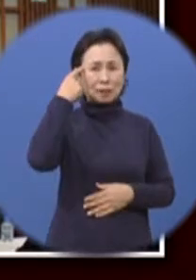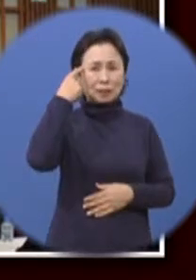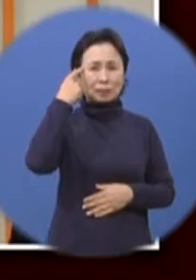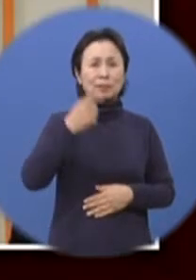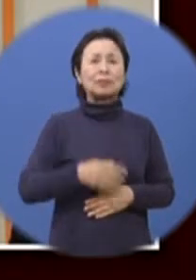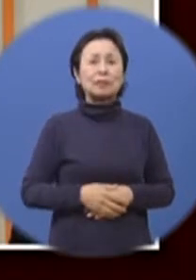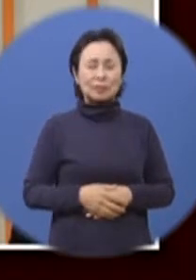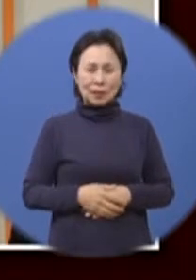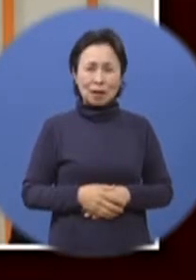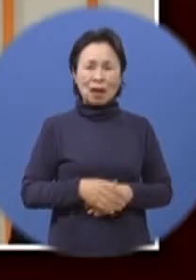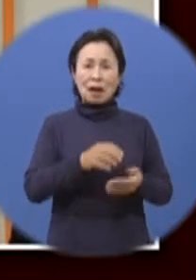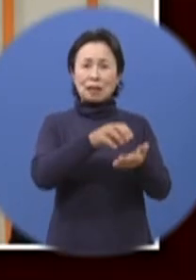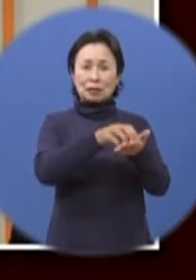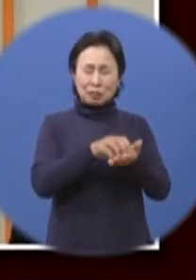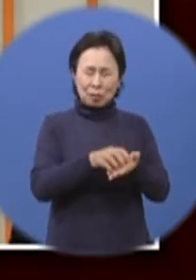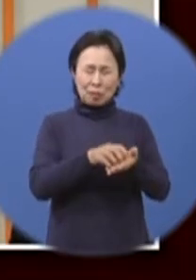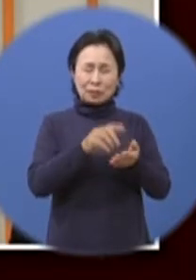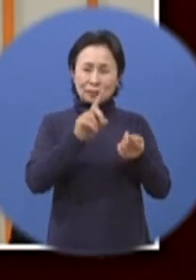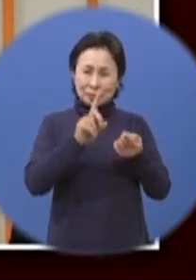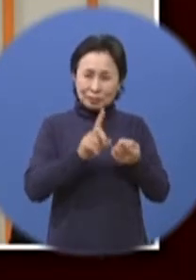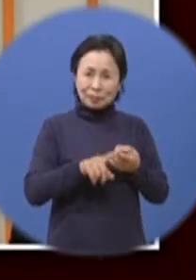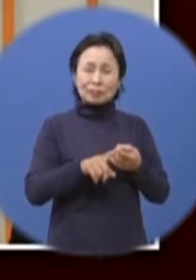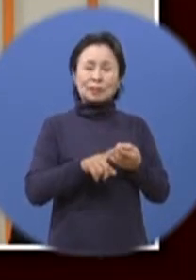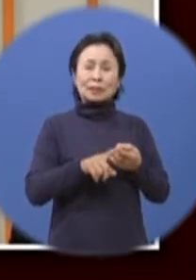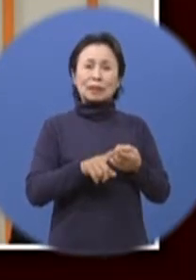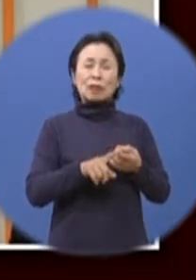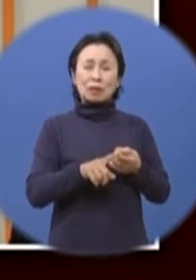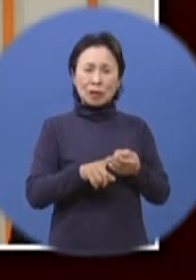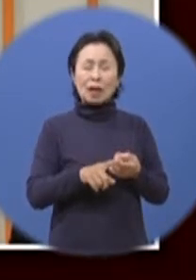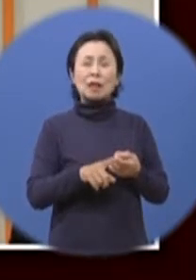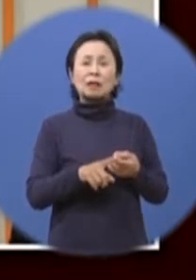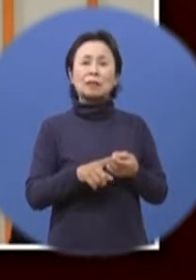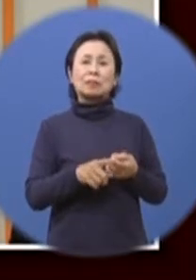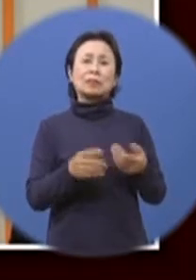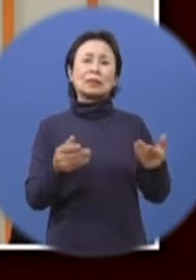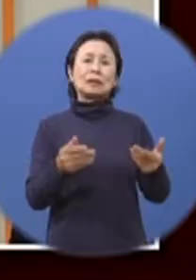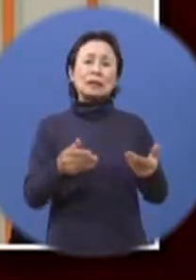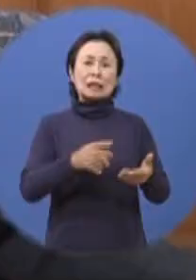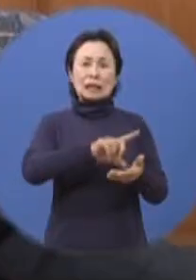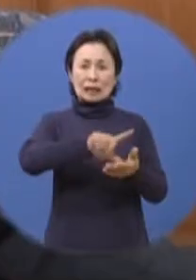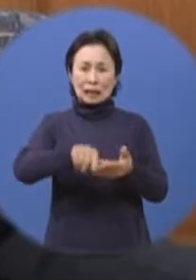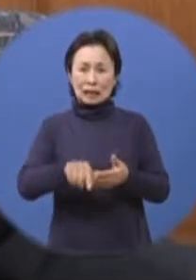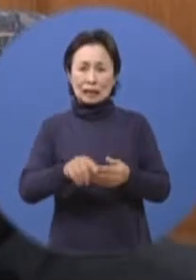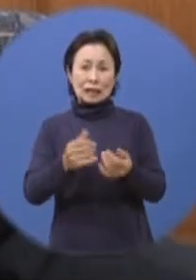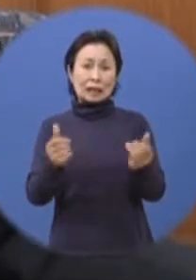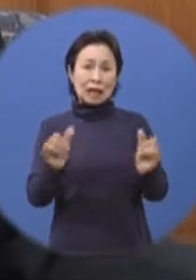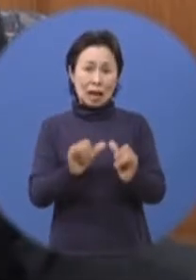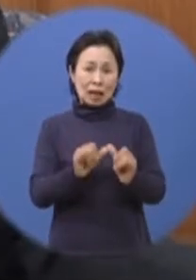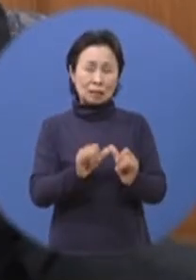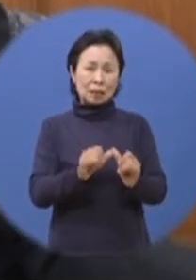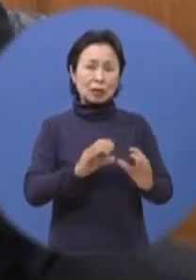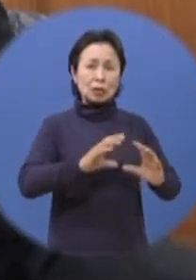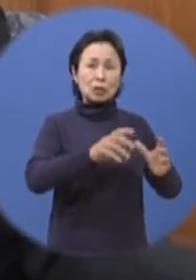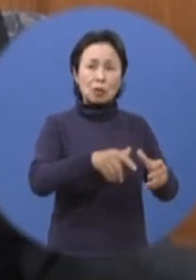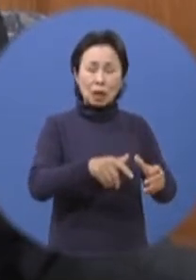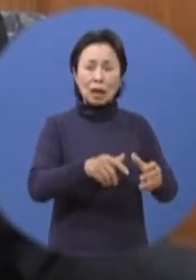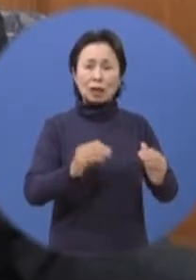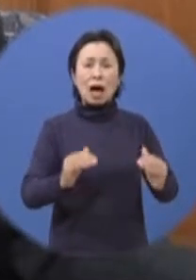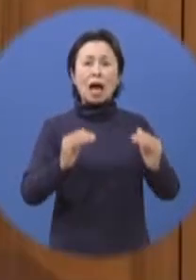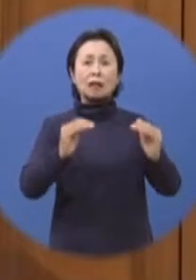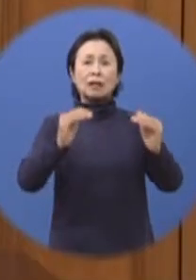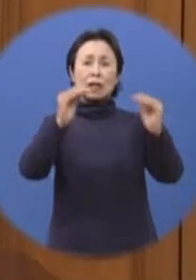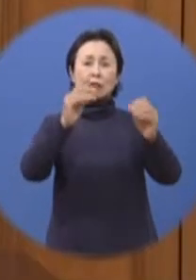はい賞に恥じないようなあの業界であったりある地域社会の発展のために頑張って来たいなと思ってる世代です